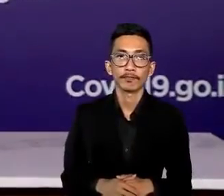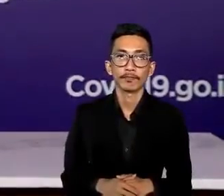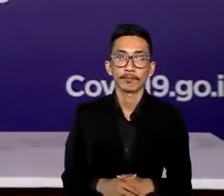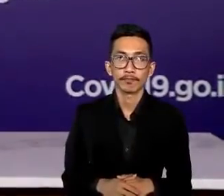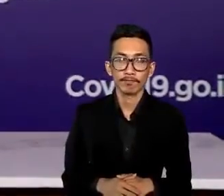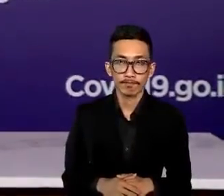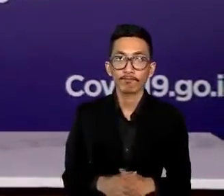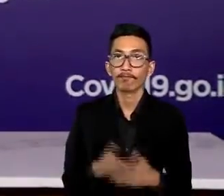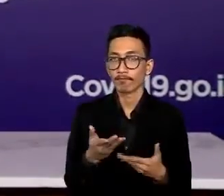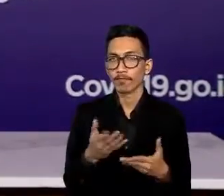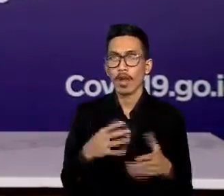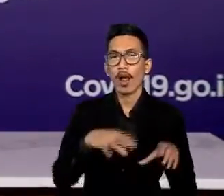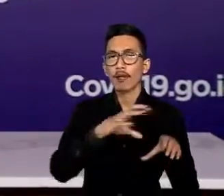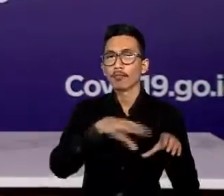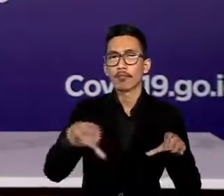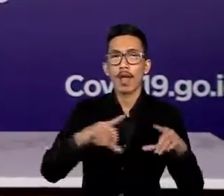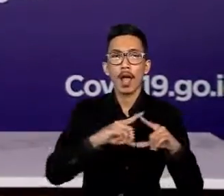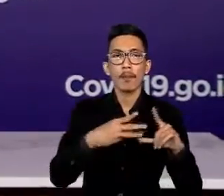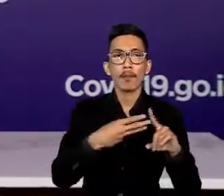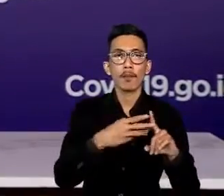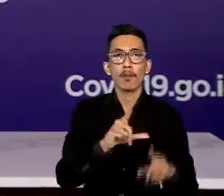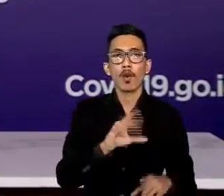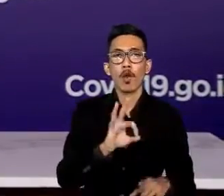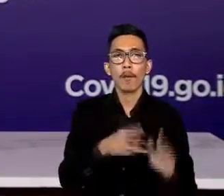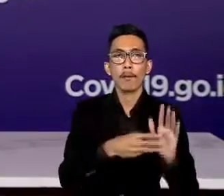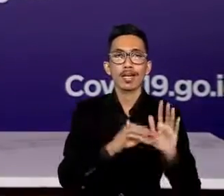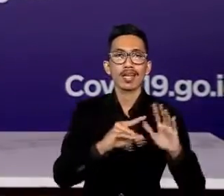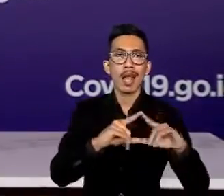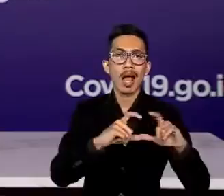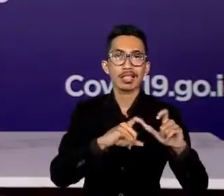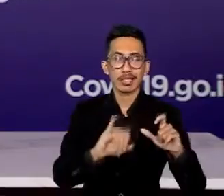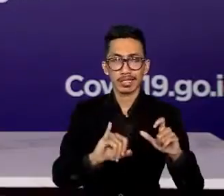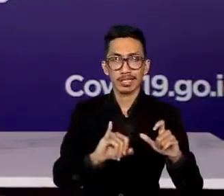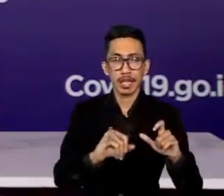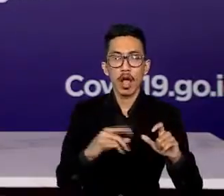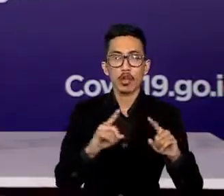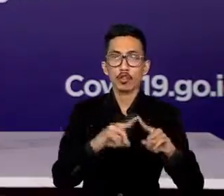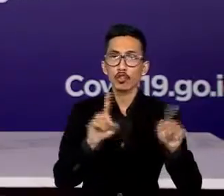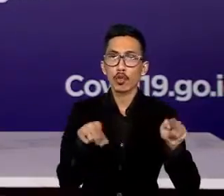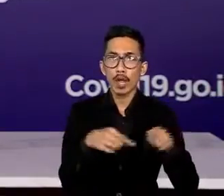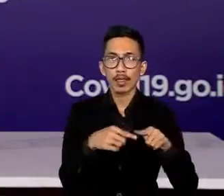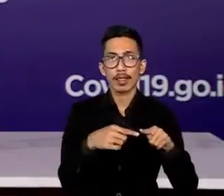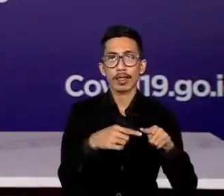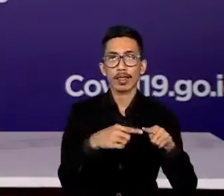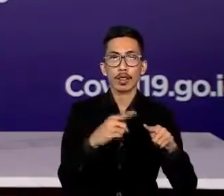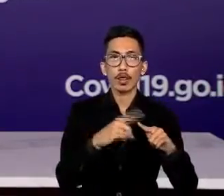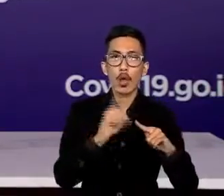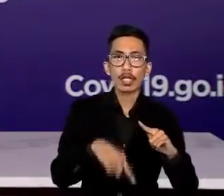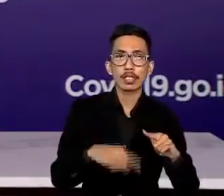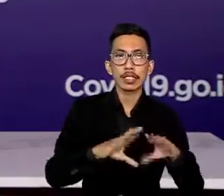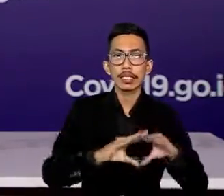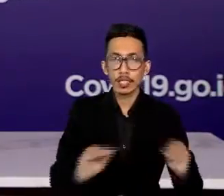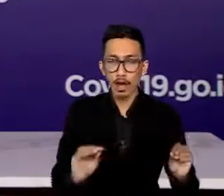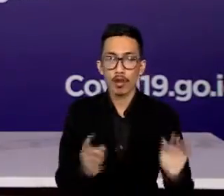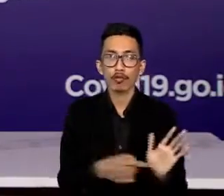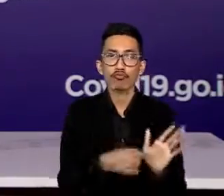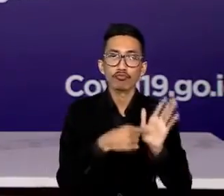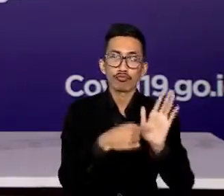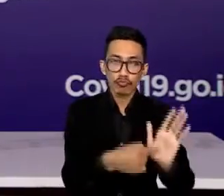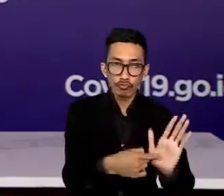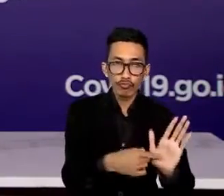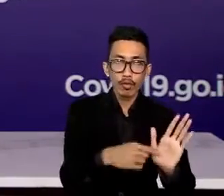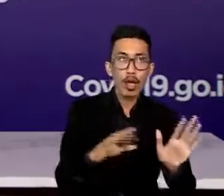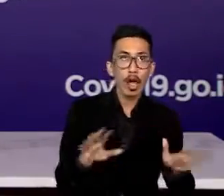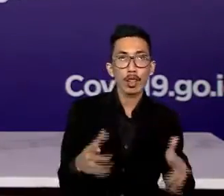wilayah aglomerasi hanya wajib menunjukkan surat tanda registrasi pekerja atau strp atau surat keterangan